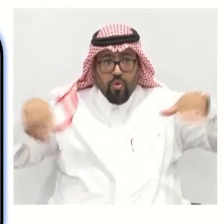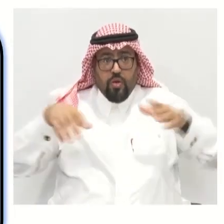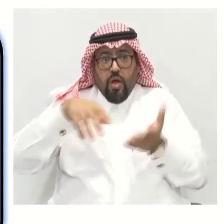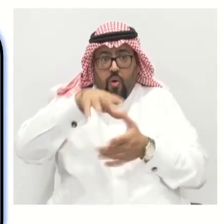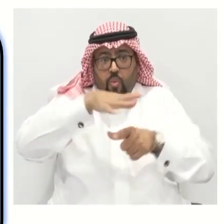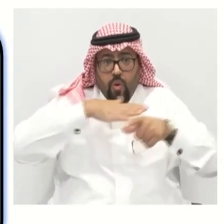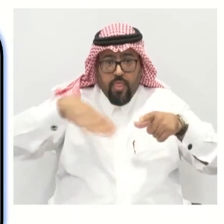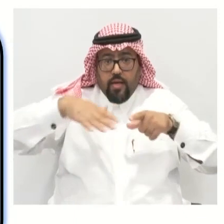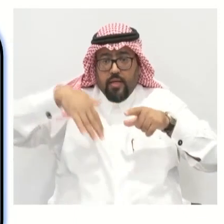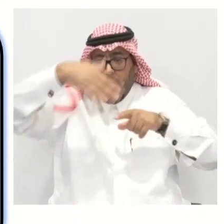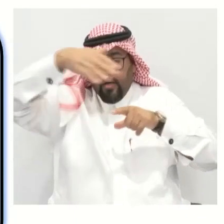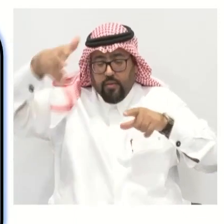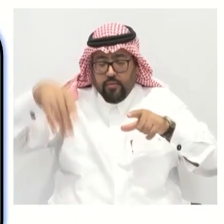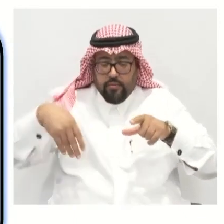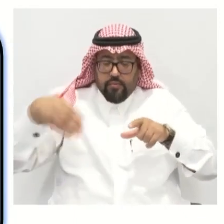ومساعده